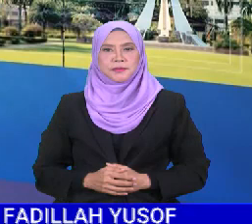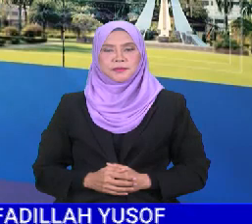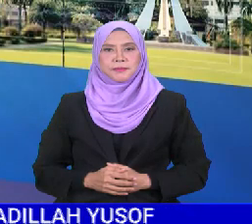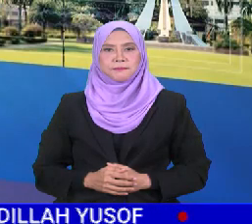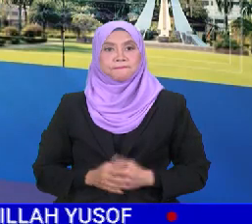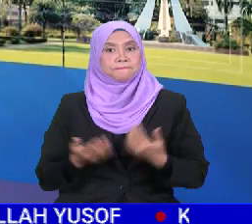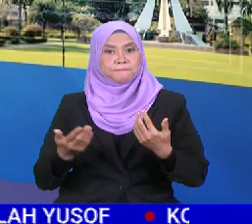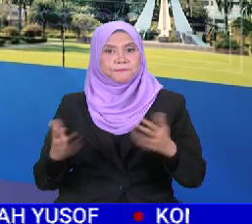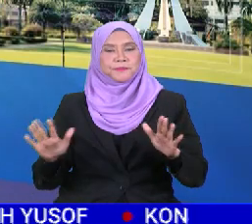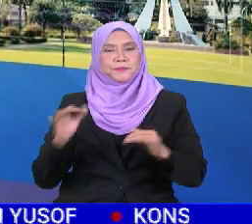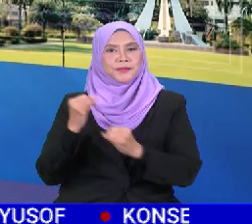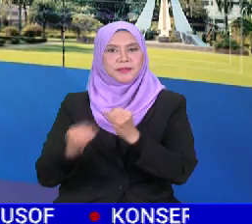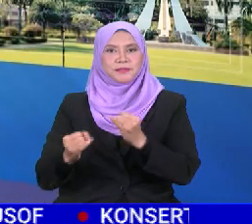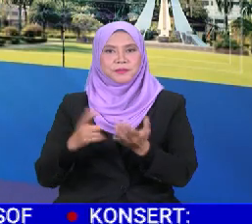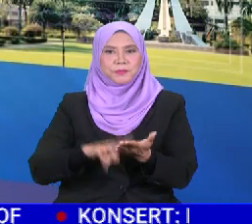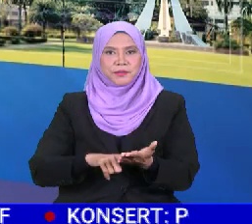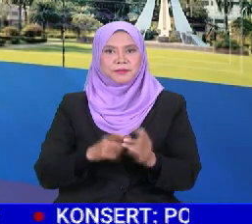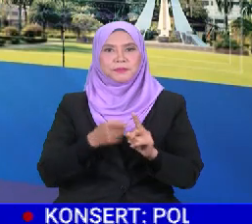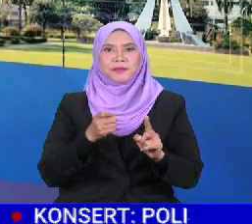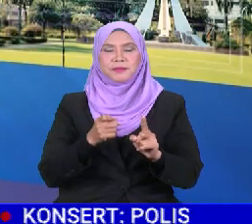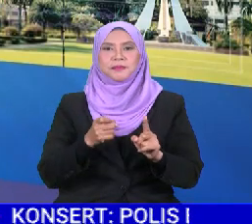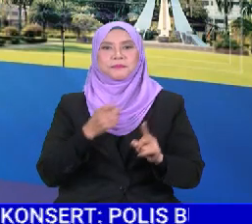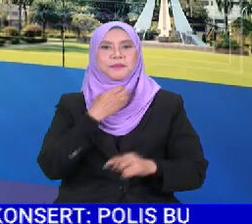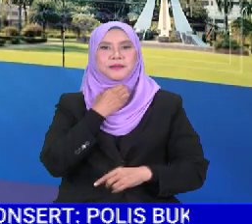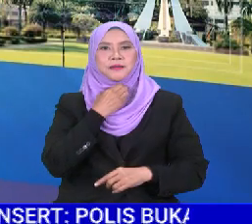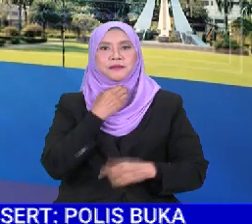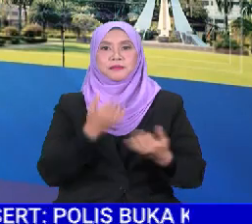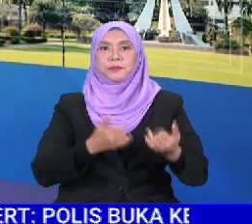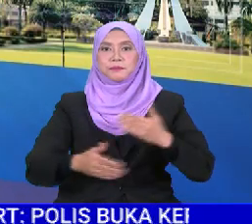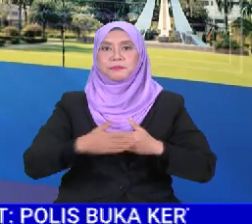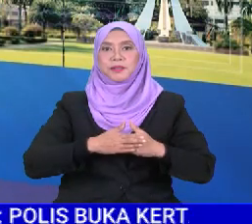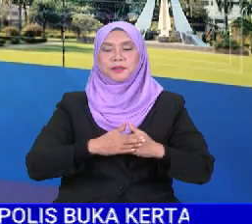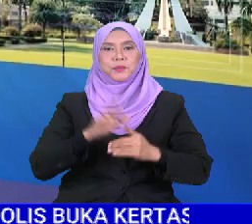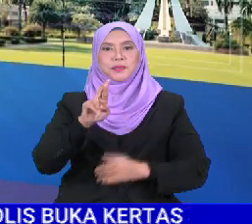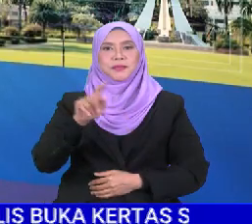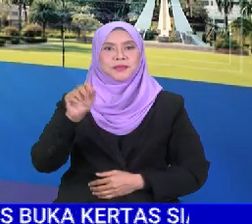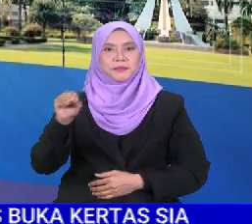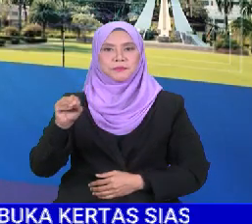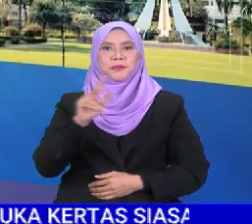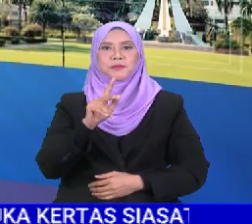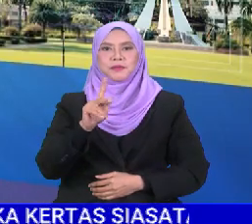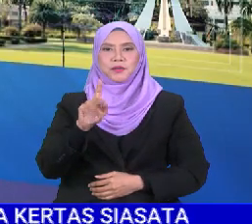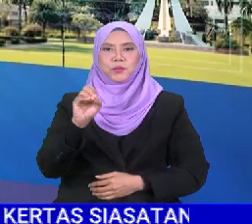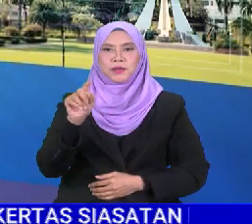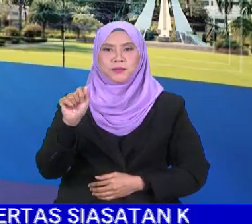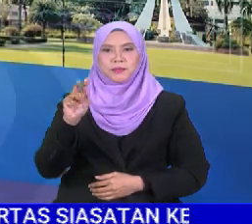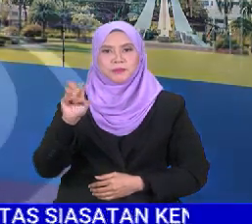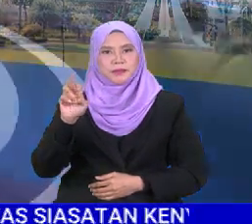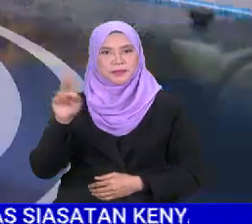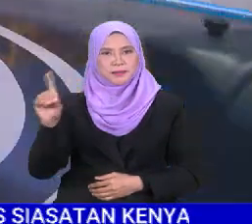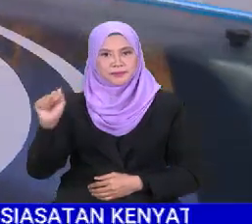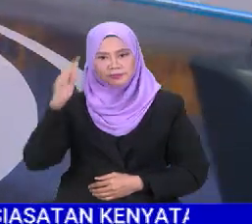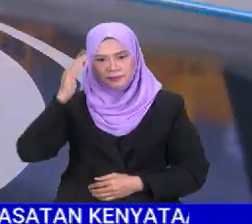itu tadi mengakhiri perkembangan berita dari perak kembali ke angkasa Puri kota midya Assalamualaikum